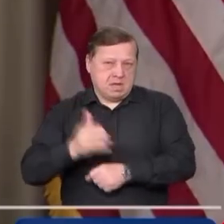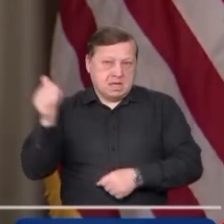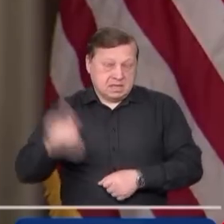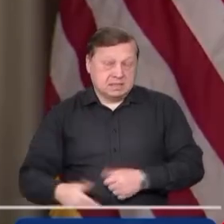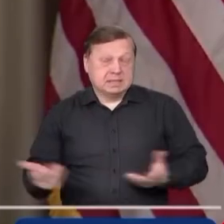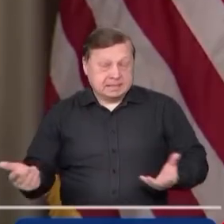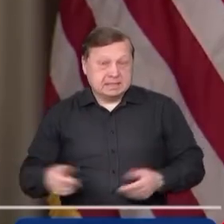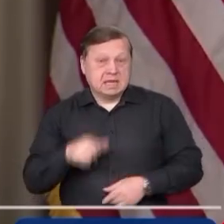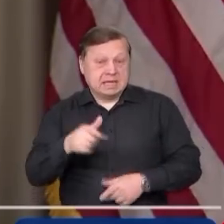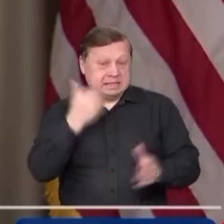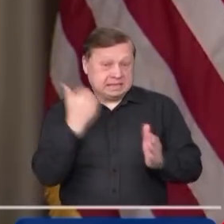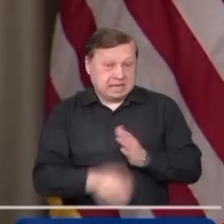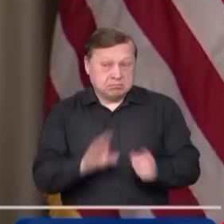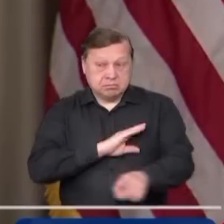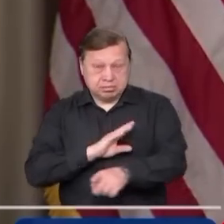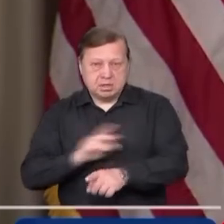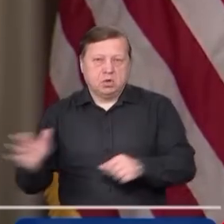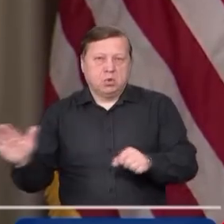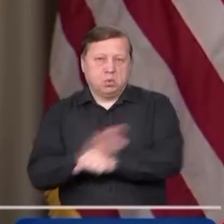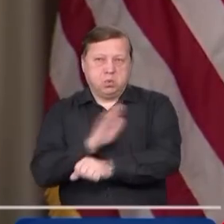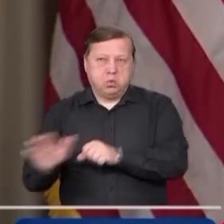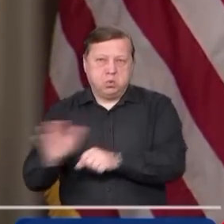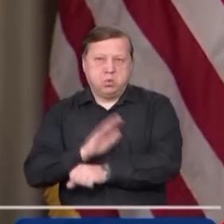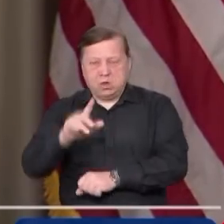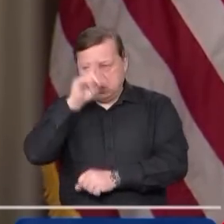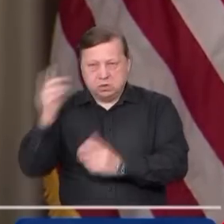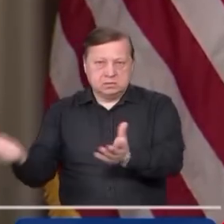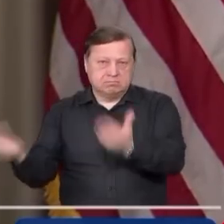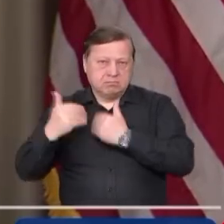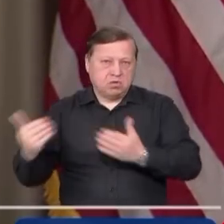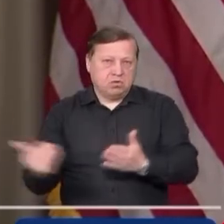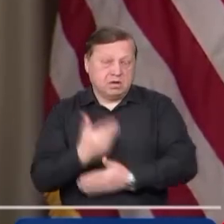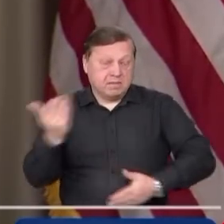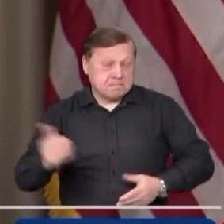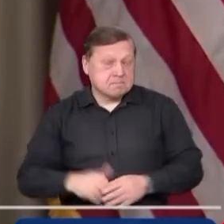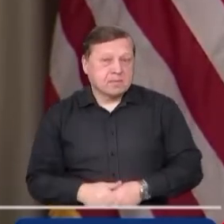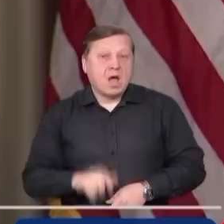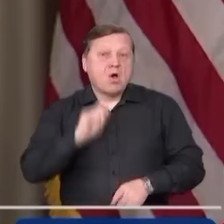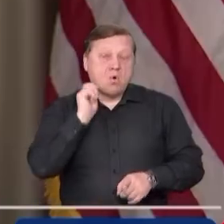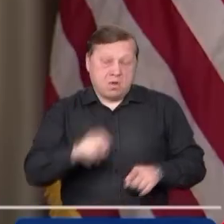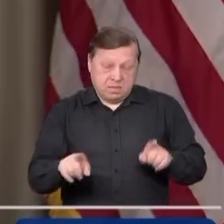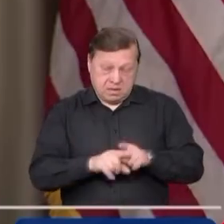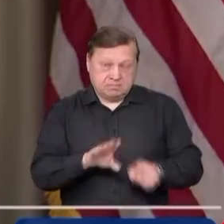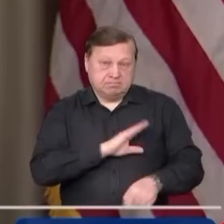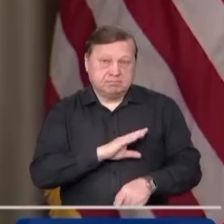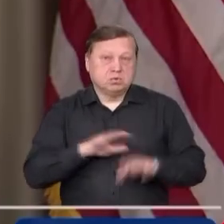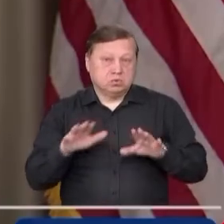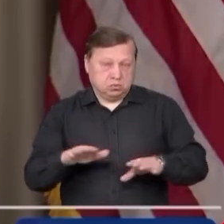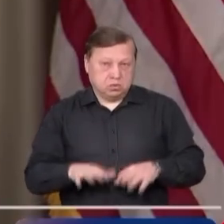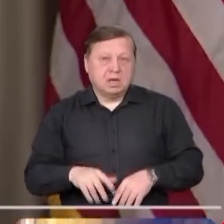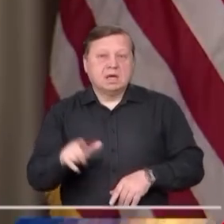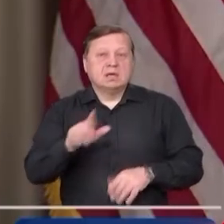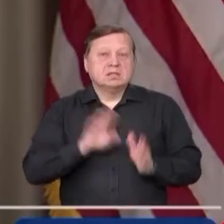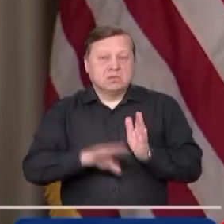wypełniają te straty, które, jak mówię, bardzo duże. Ukraińcy również ponieśli straty. Bardzo dużo